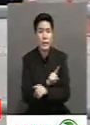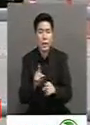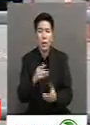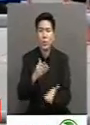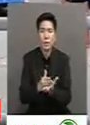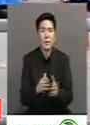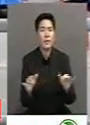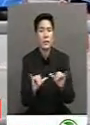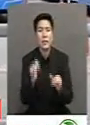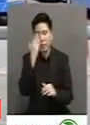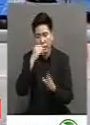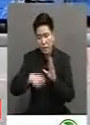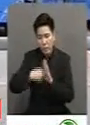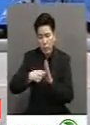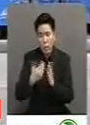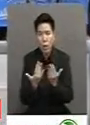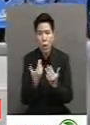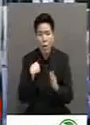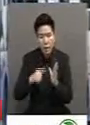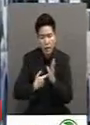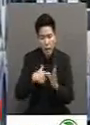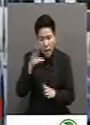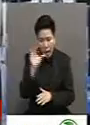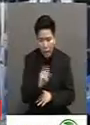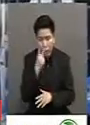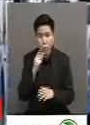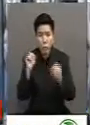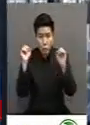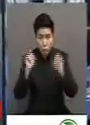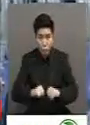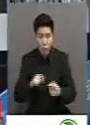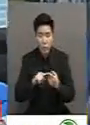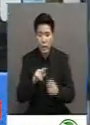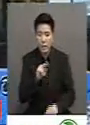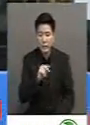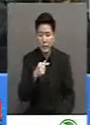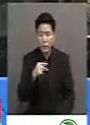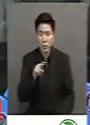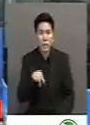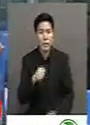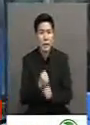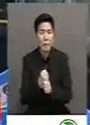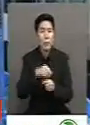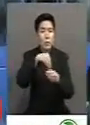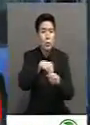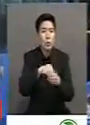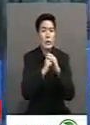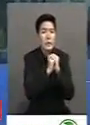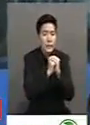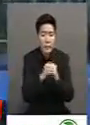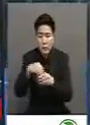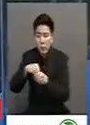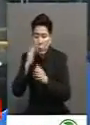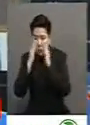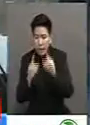ามารถยุติได้ค่ะเนื่องจากว่าต้องรอระบุแหล่งกำเนิดให้ชัดเจนว่าตกลงรถเมย์ NGV ในกลุ่มนี้ผลิตในมาเลเซียหรือว่าที่จีนนะค